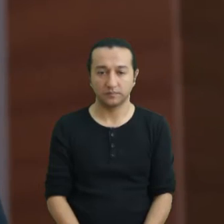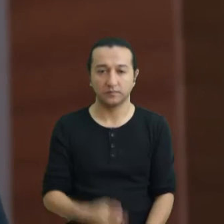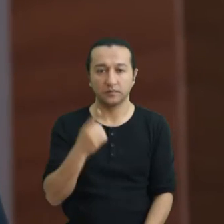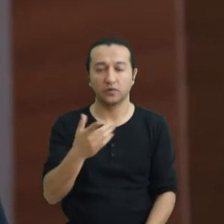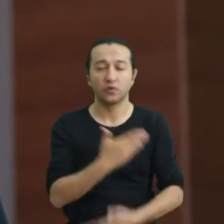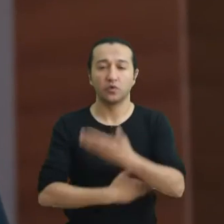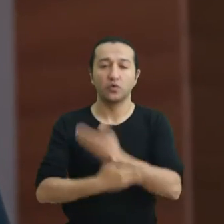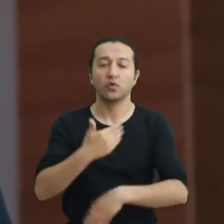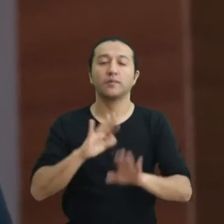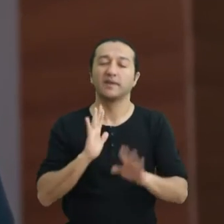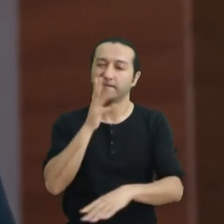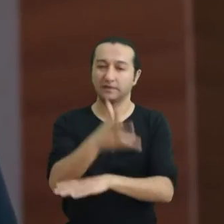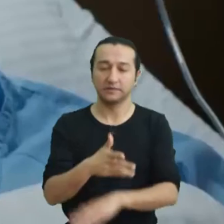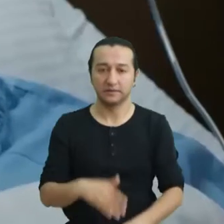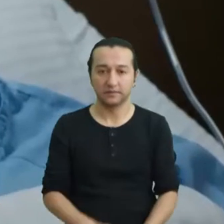Yormayalım daha fazla.